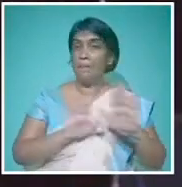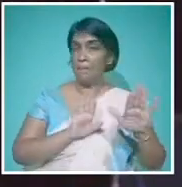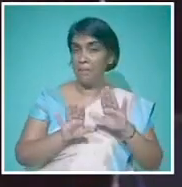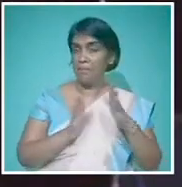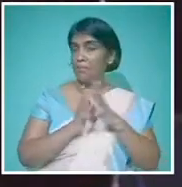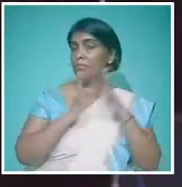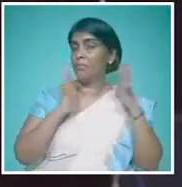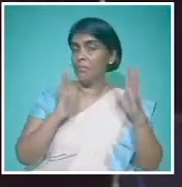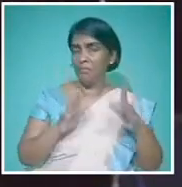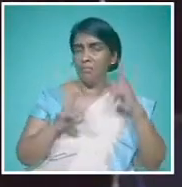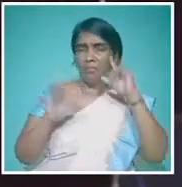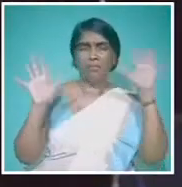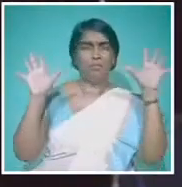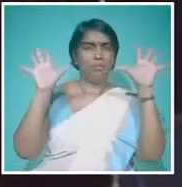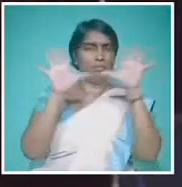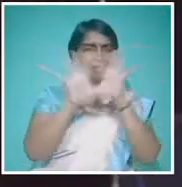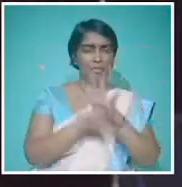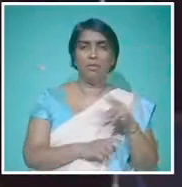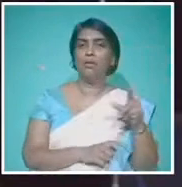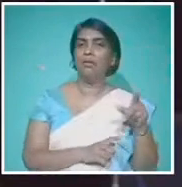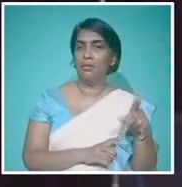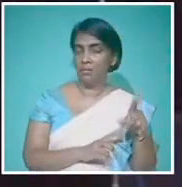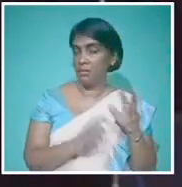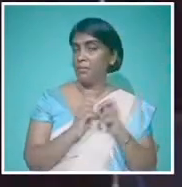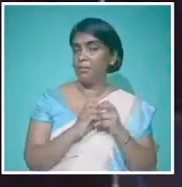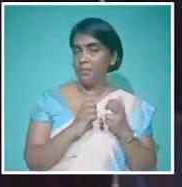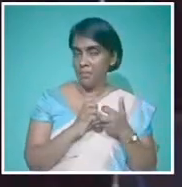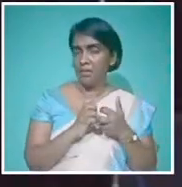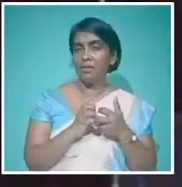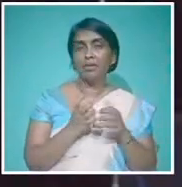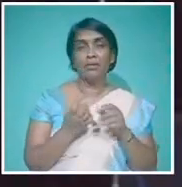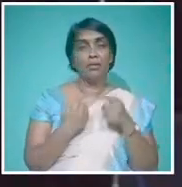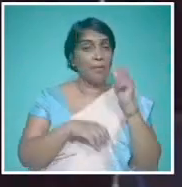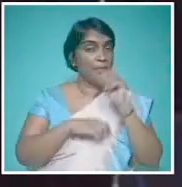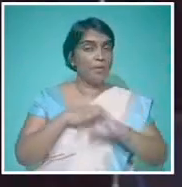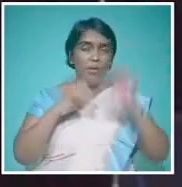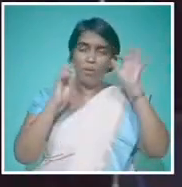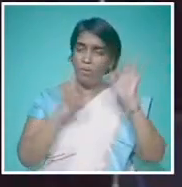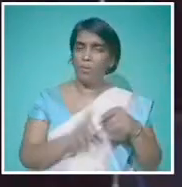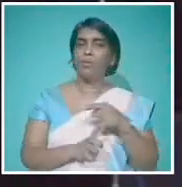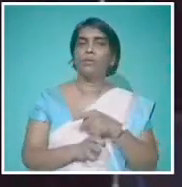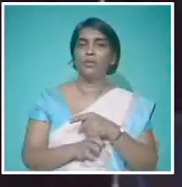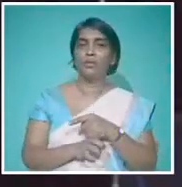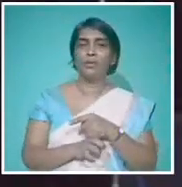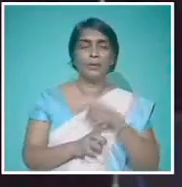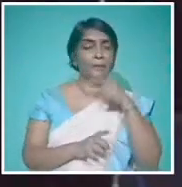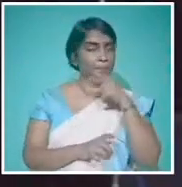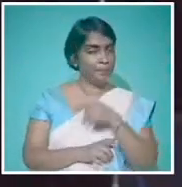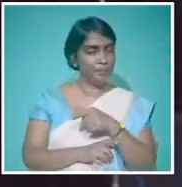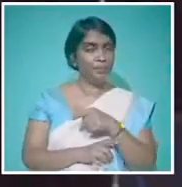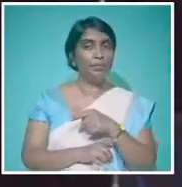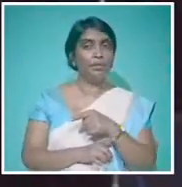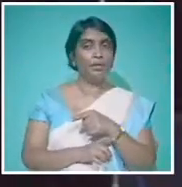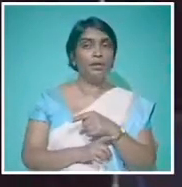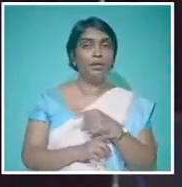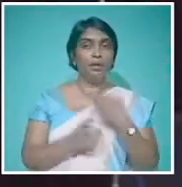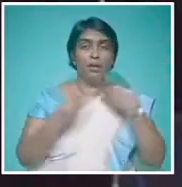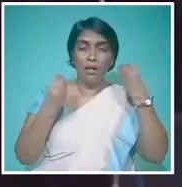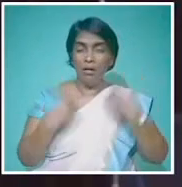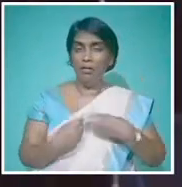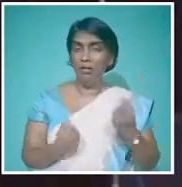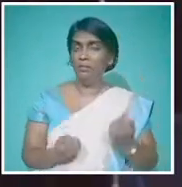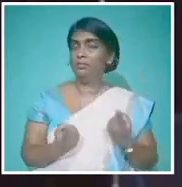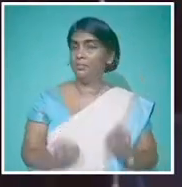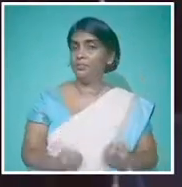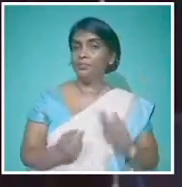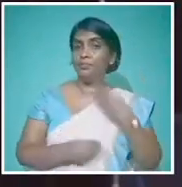මහා අඳුරු තත්වය නිර්මාණය වෙන්න නොදී මේ වැටමින් යන ආර්ථිකයේ නිර්මාණය